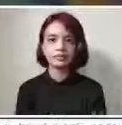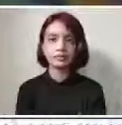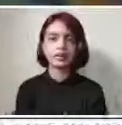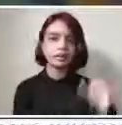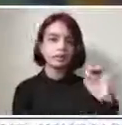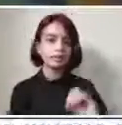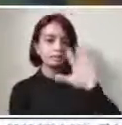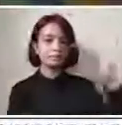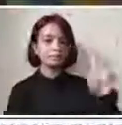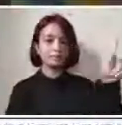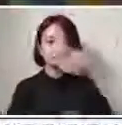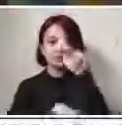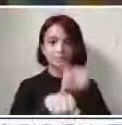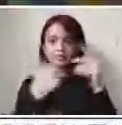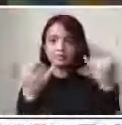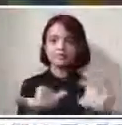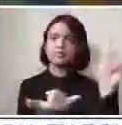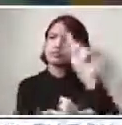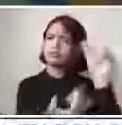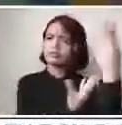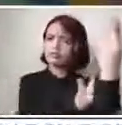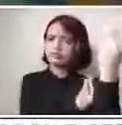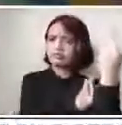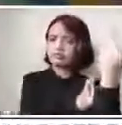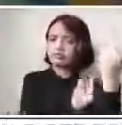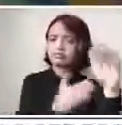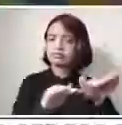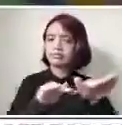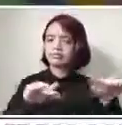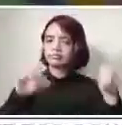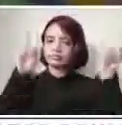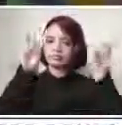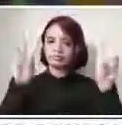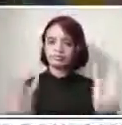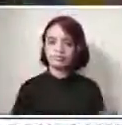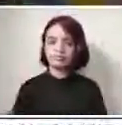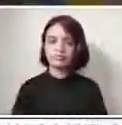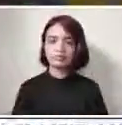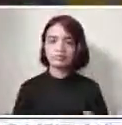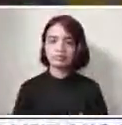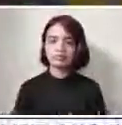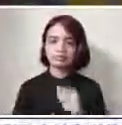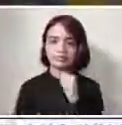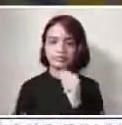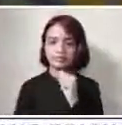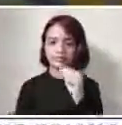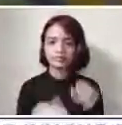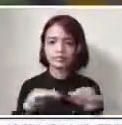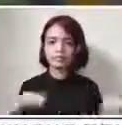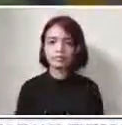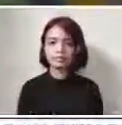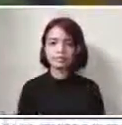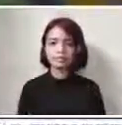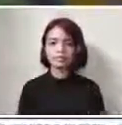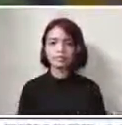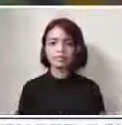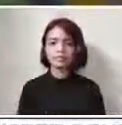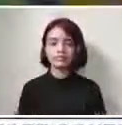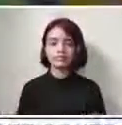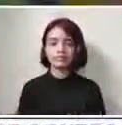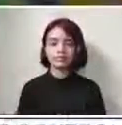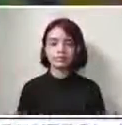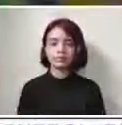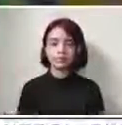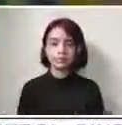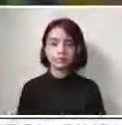pa-north, papalayo sa landmass ng Luzon sa bilis na 50 kilometers per hour. Inaasahan nating wala nang direktang epekto magiging epekto ang sa